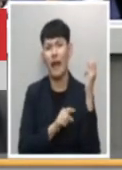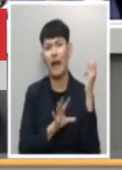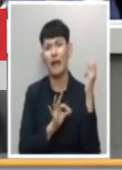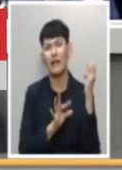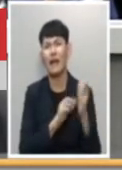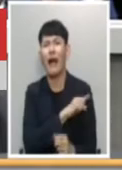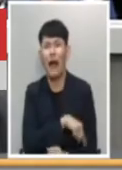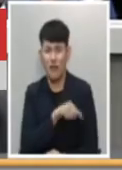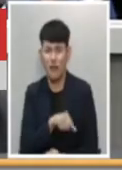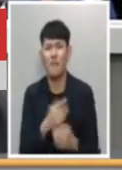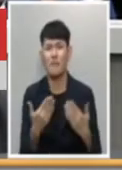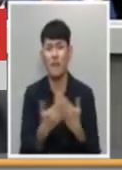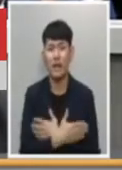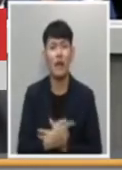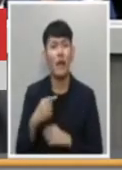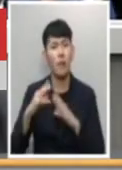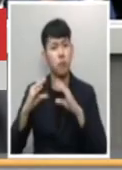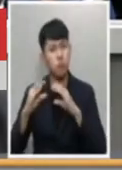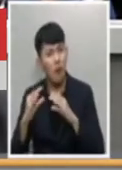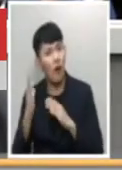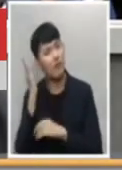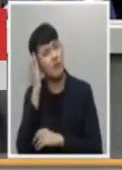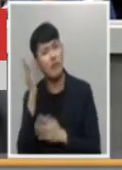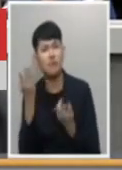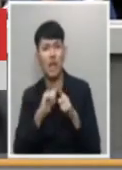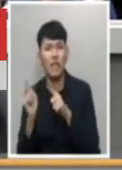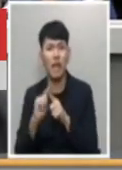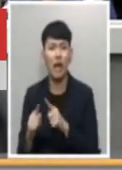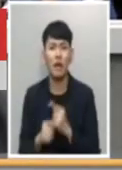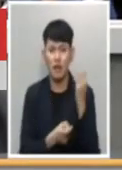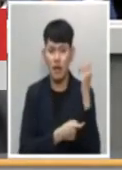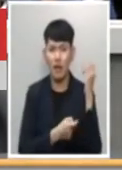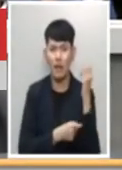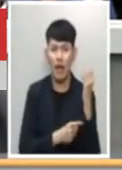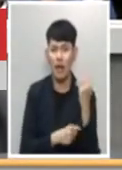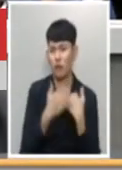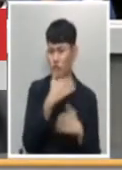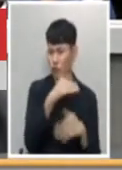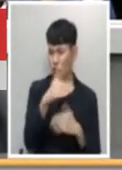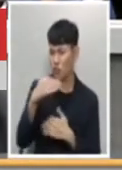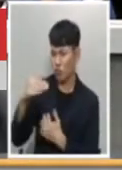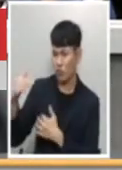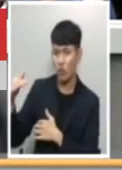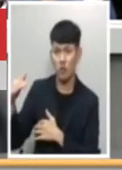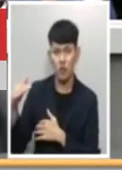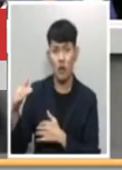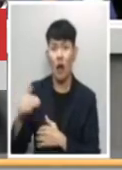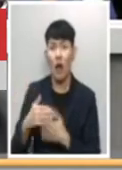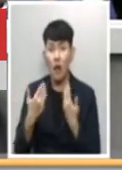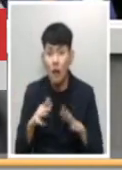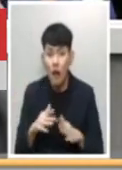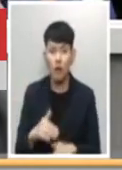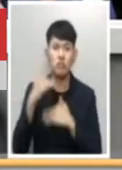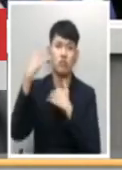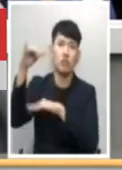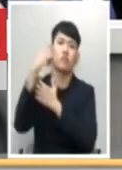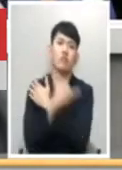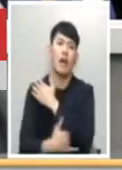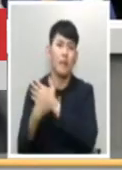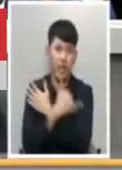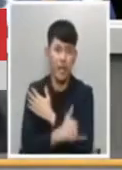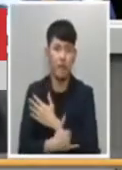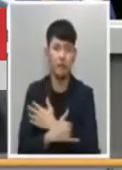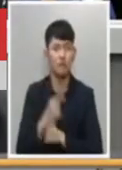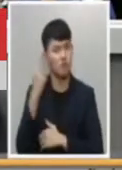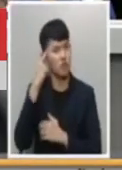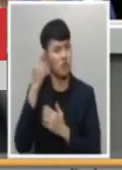ราหมอนยางพาราช่วยกันกระจายเอายางพาราไปใช้ครับแล้วก็เร่งส่งออกเร่งแลกเปลี่ยนครับท่านประธานที่เค